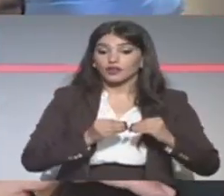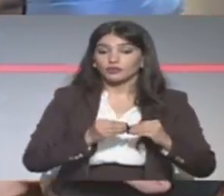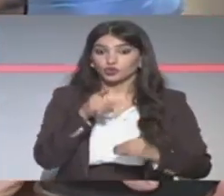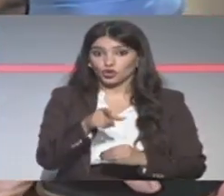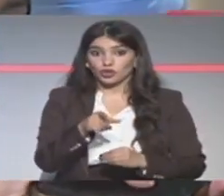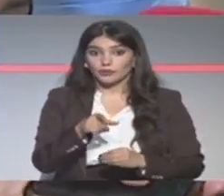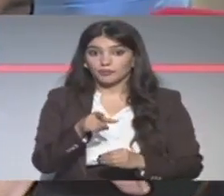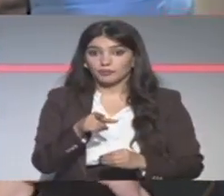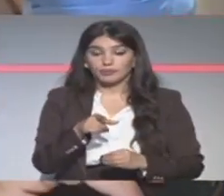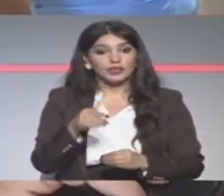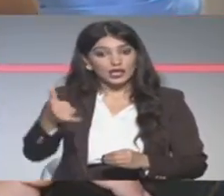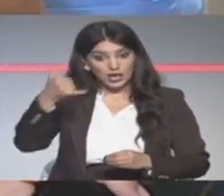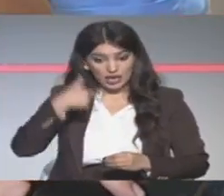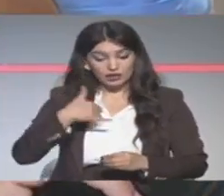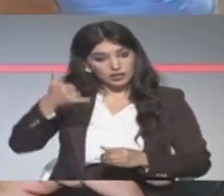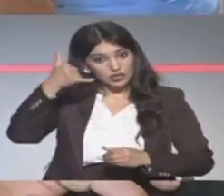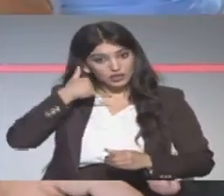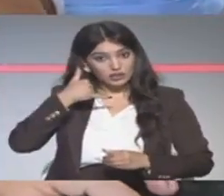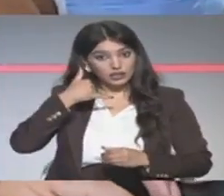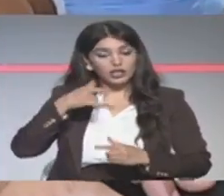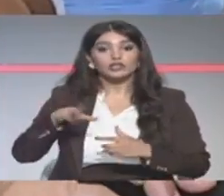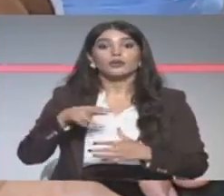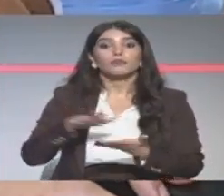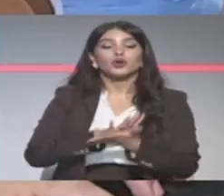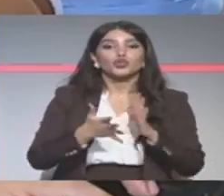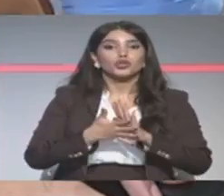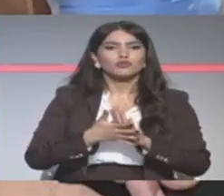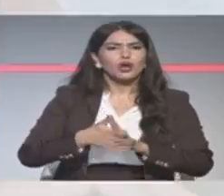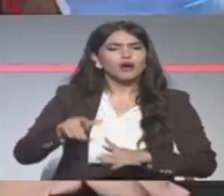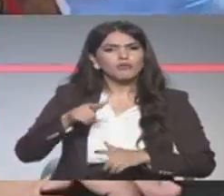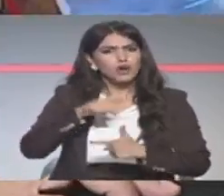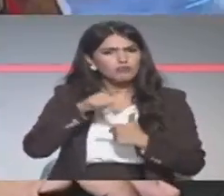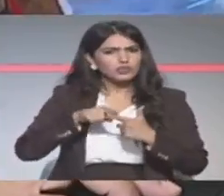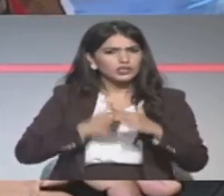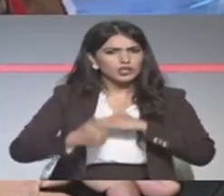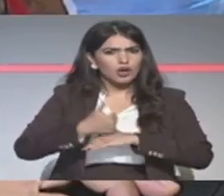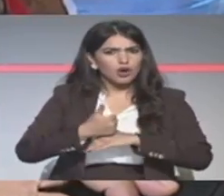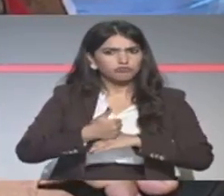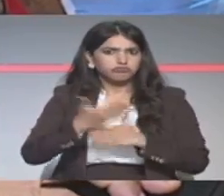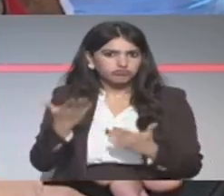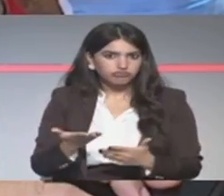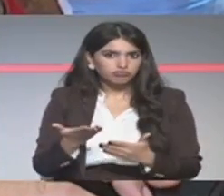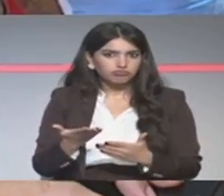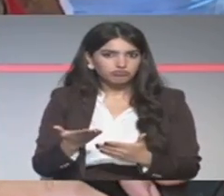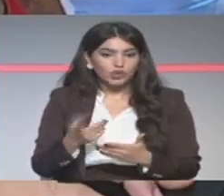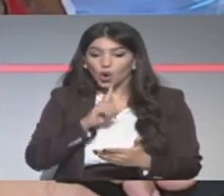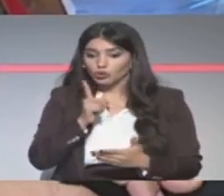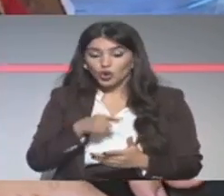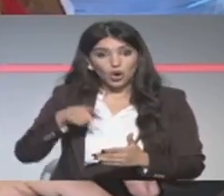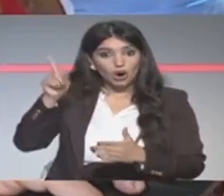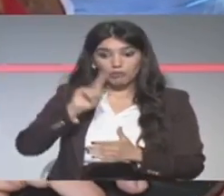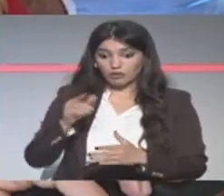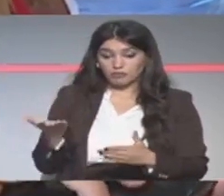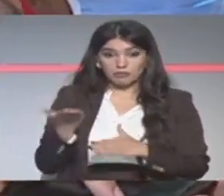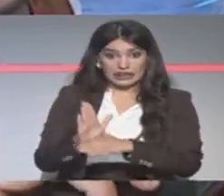بوكيل جمهورية جومبيريا وقالوا شبيكم ما تنفذوش عليه وشبيكم كذا، وما عندنا حتى معناها تعهد من أي